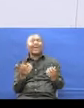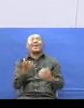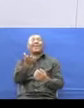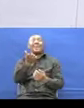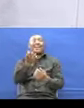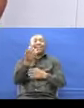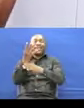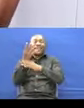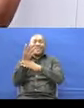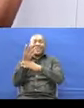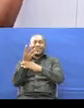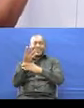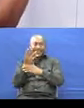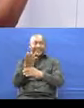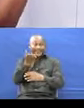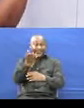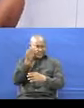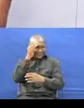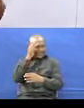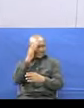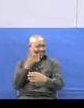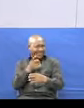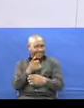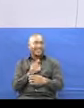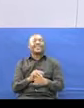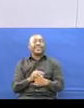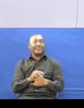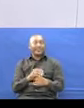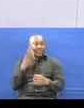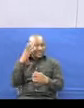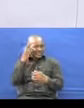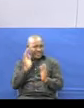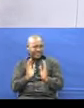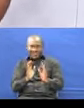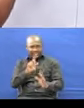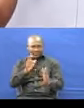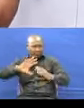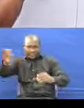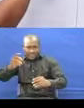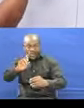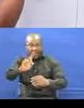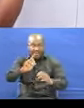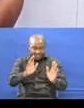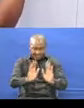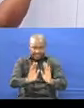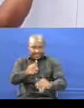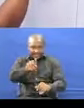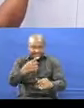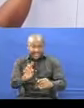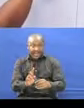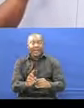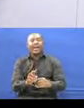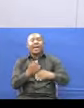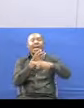Aha, nne. Mbona mmefikiria kidogo hapo jamani, mmesahau? Au mmechoka? Tunamaliza sasa hivi, usinuke, subiri. Nne nne